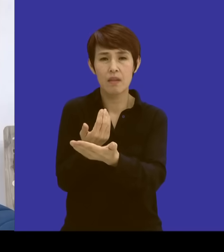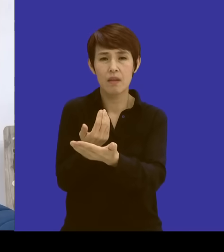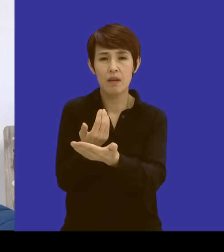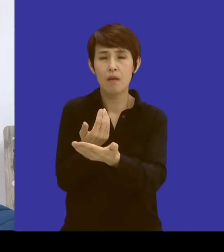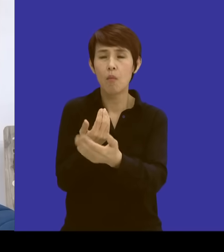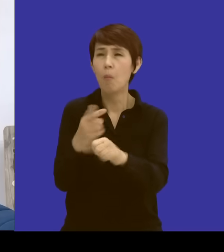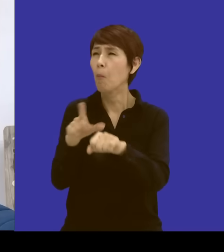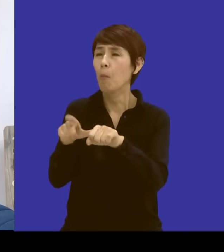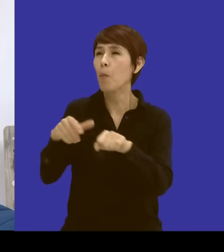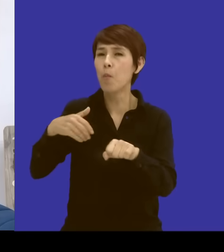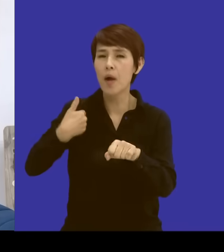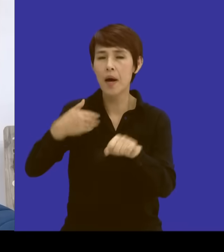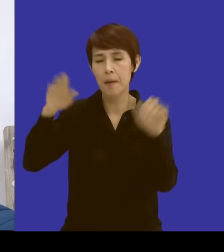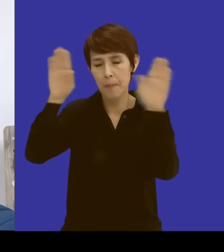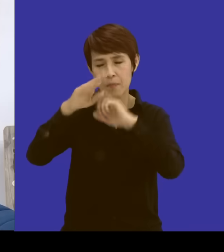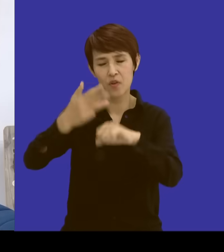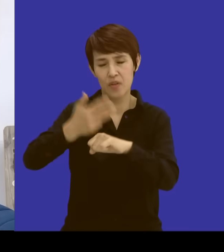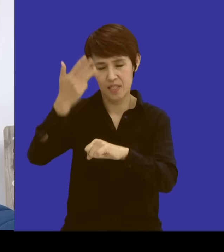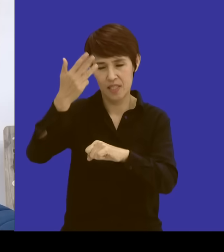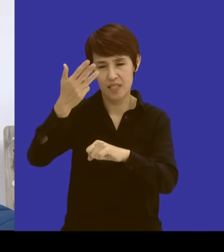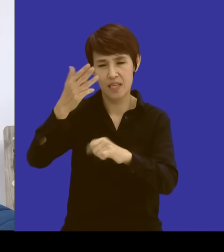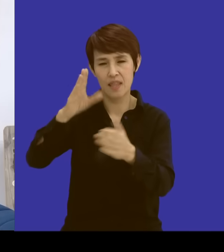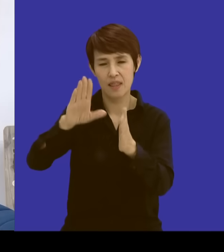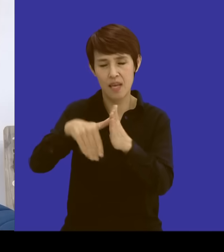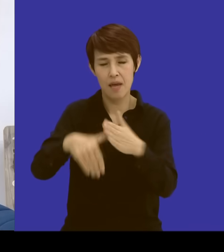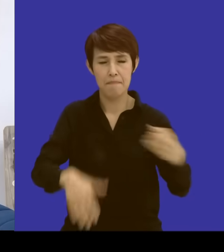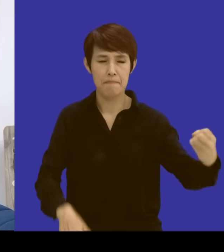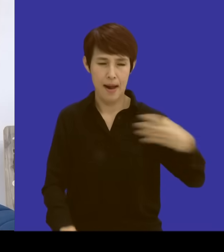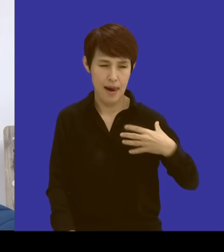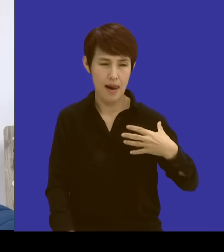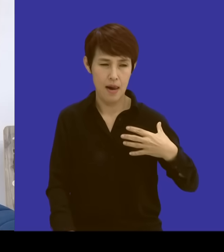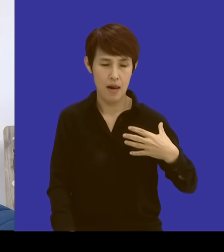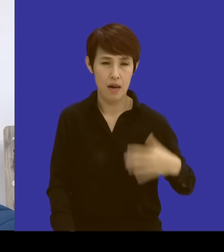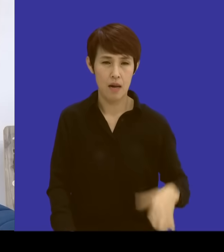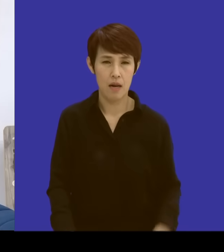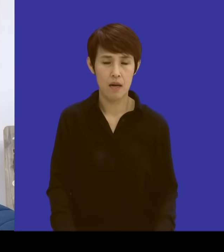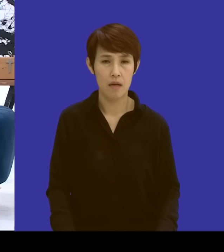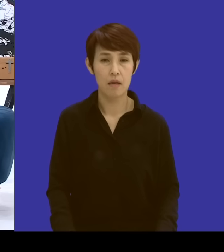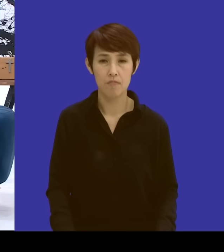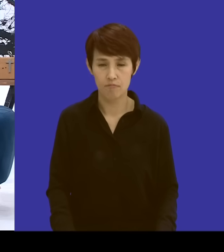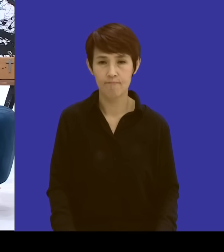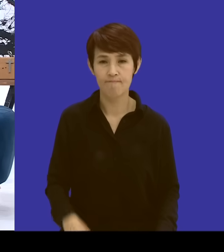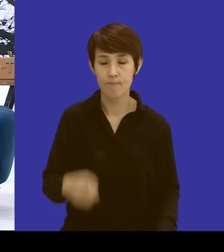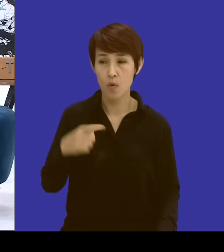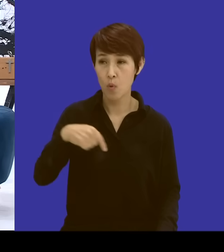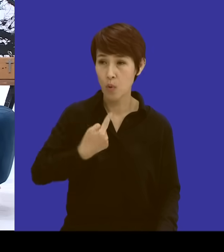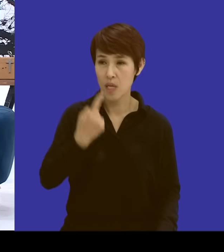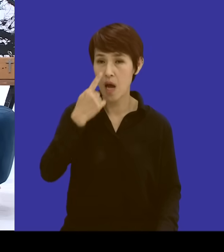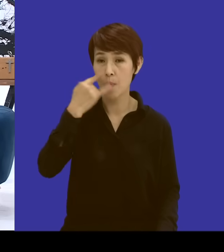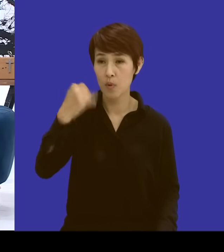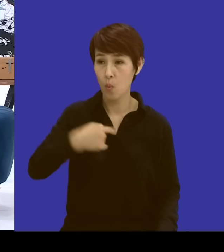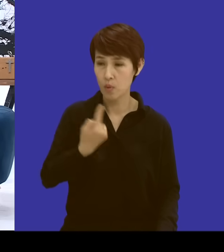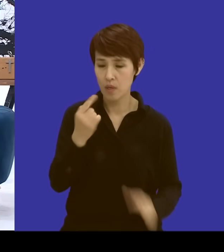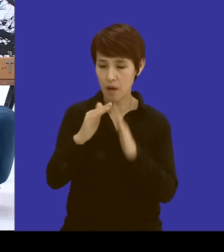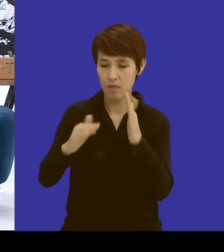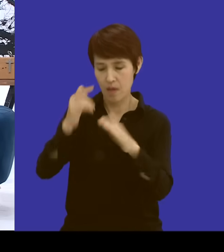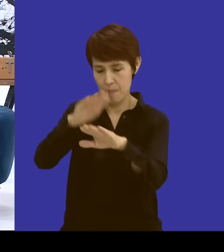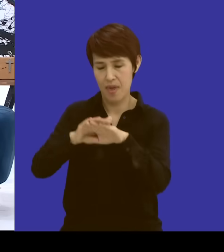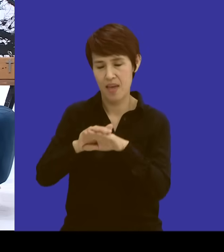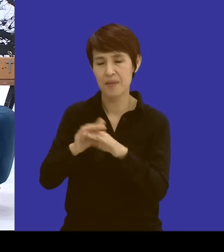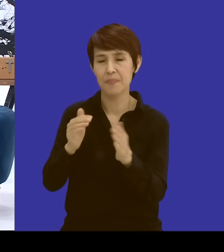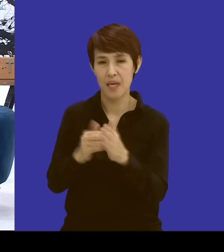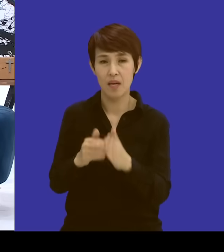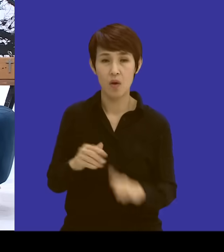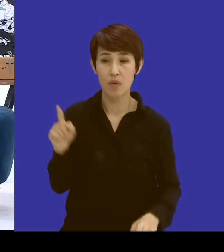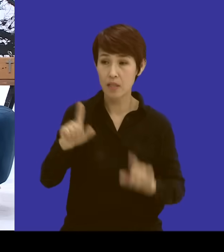다 없으신데 저녁 8시만 되면 이제 알려달라 해가지고 가정예배 혼자 들으시는데 어느 날 제가 어머니 댁에